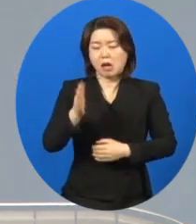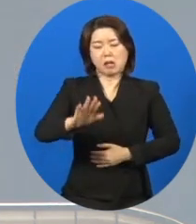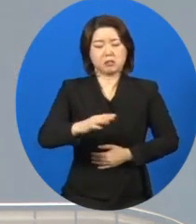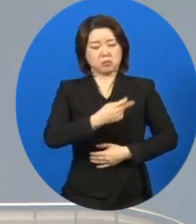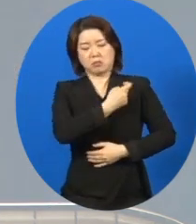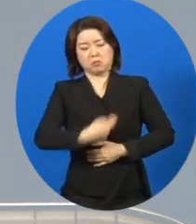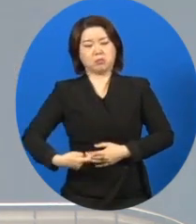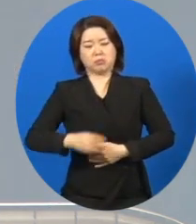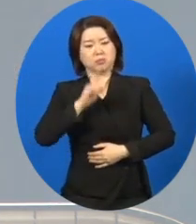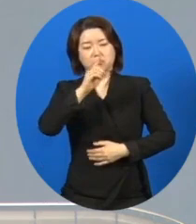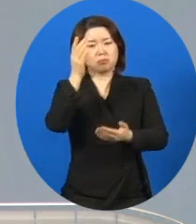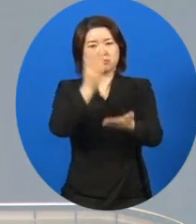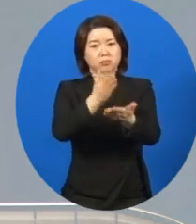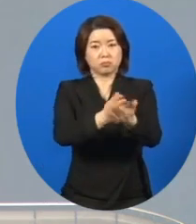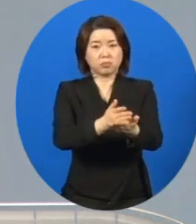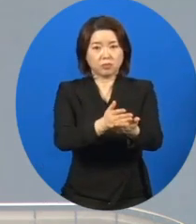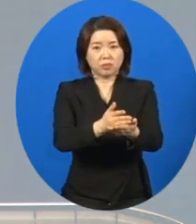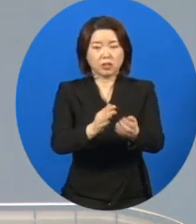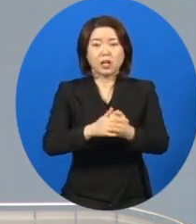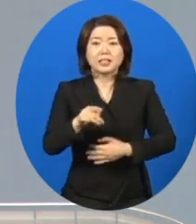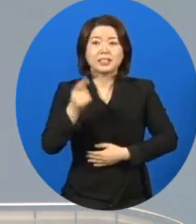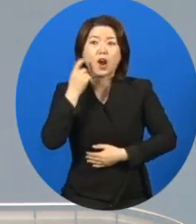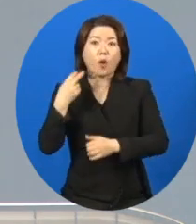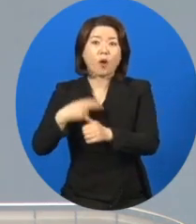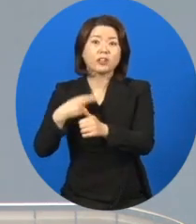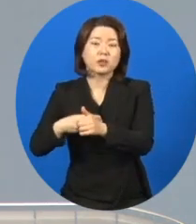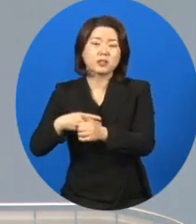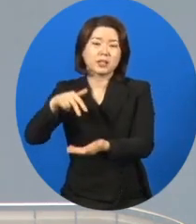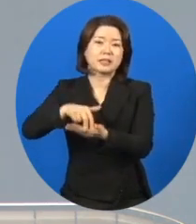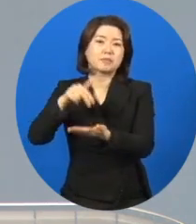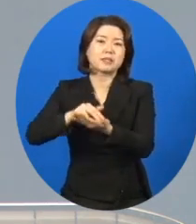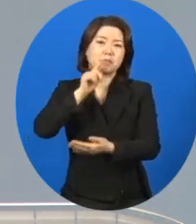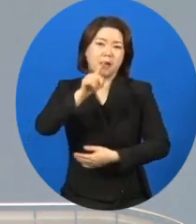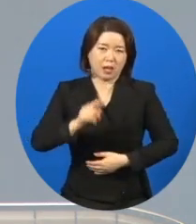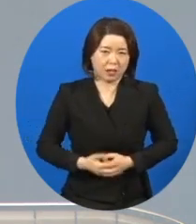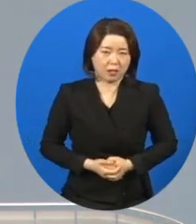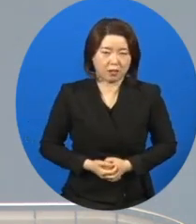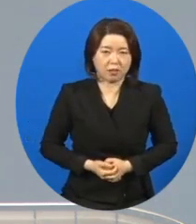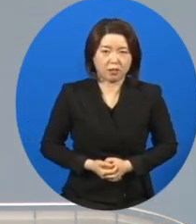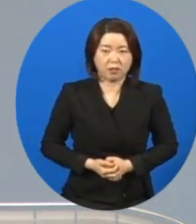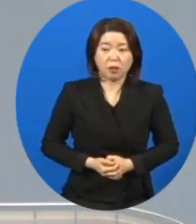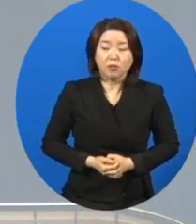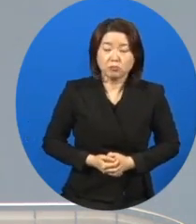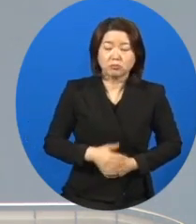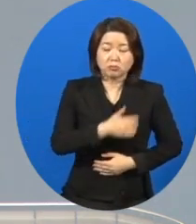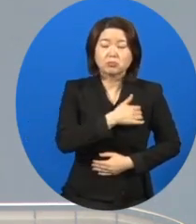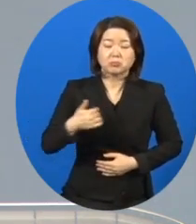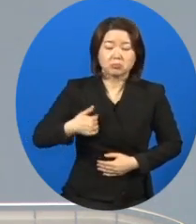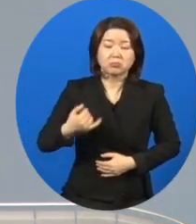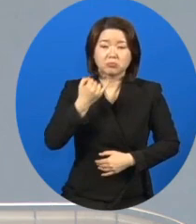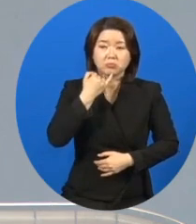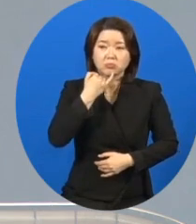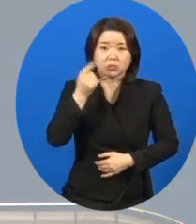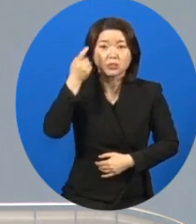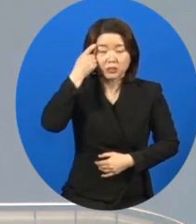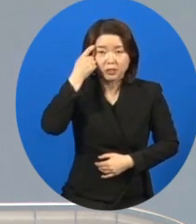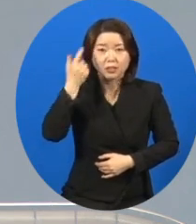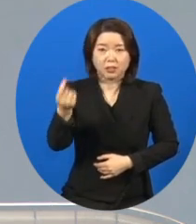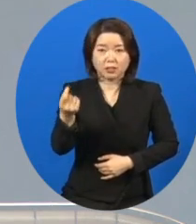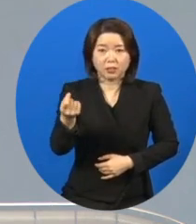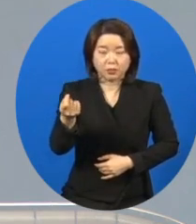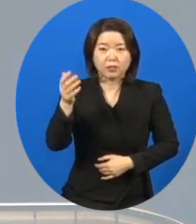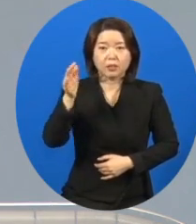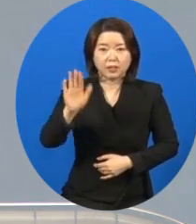사도라고는 말할 수가 없다. 그게 거짓 교사들의 주장이었어요. 충분히 일리가 있죠.